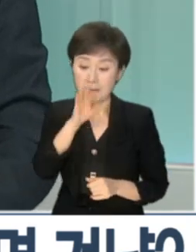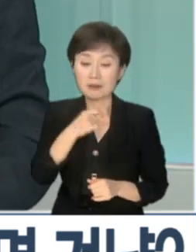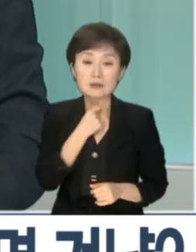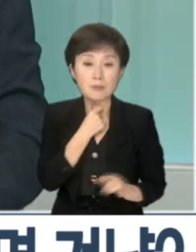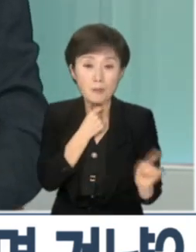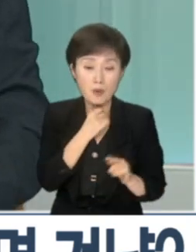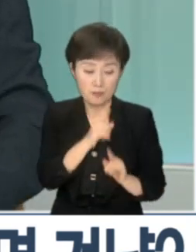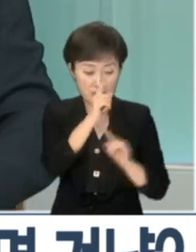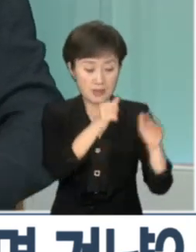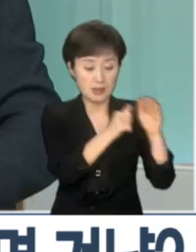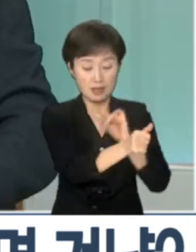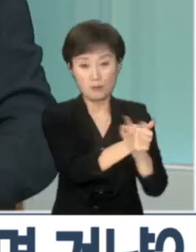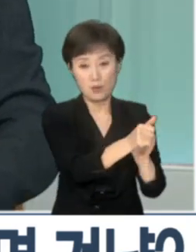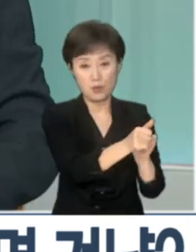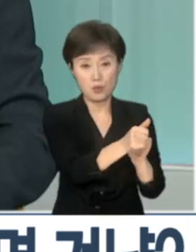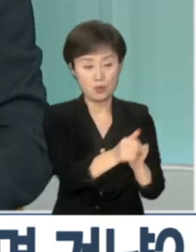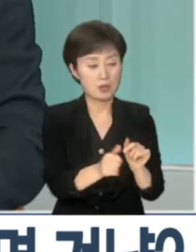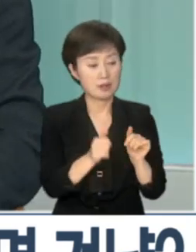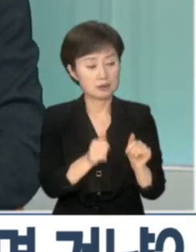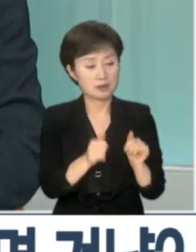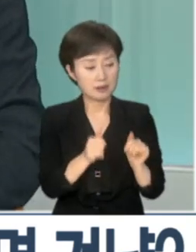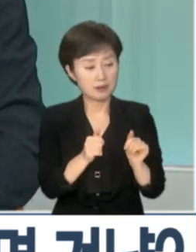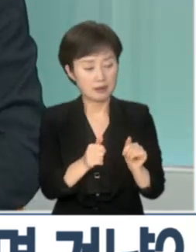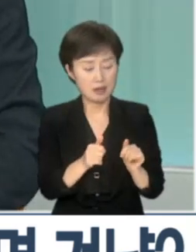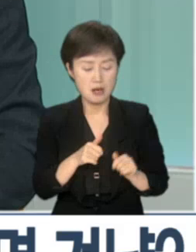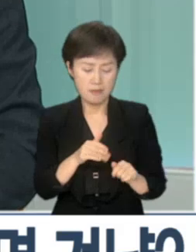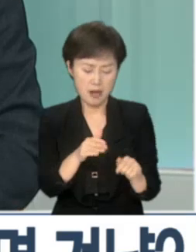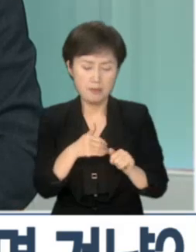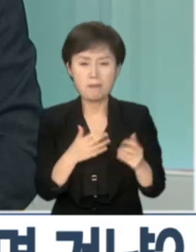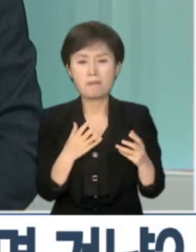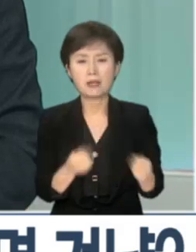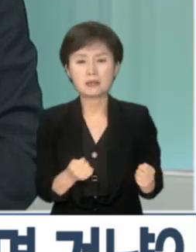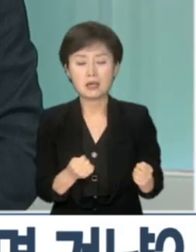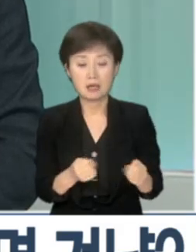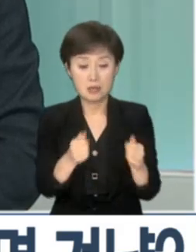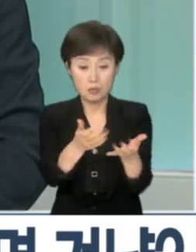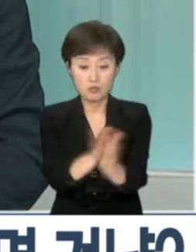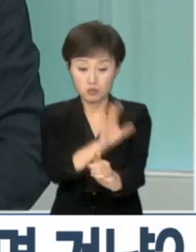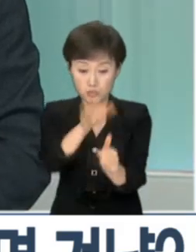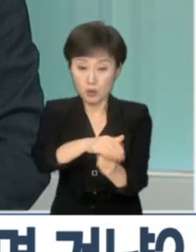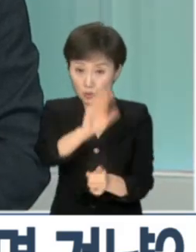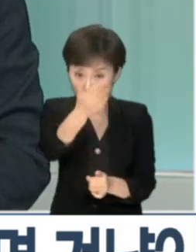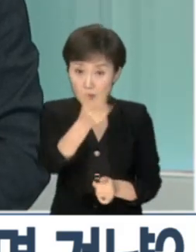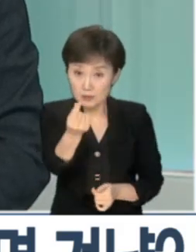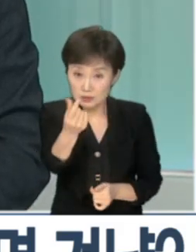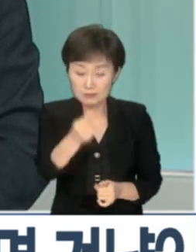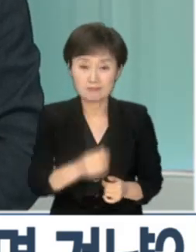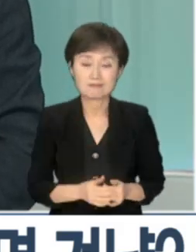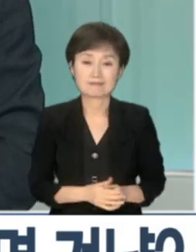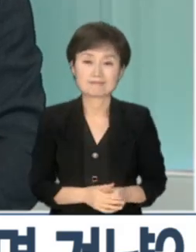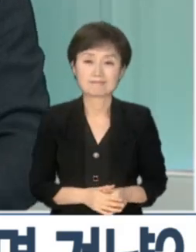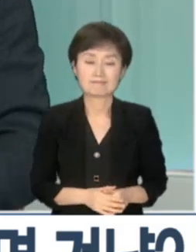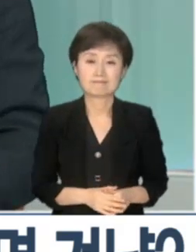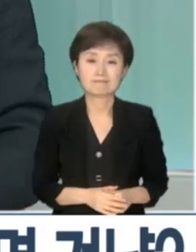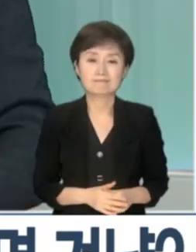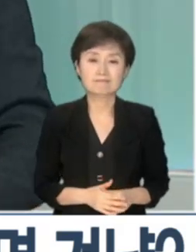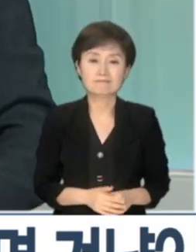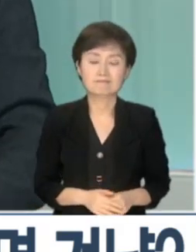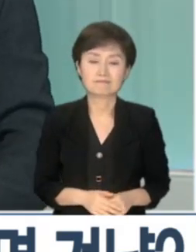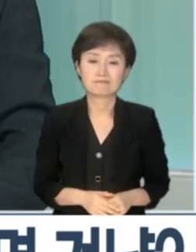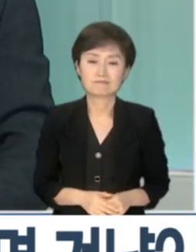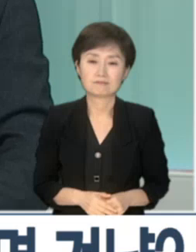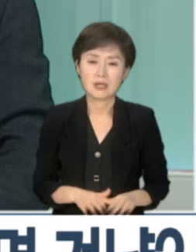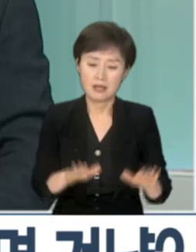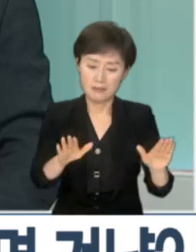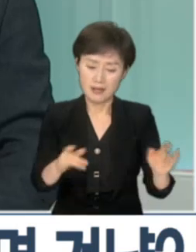것은 이재명 대표의 사법 리스크는 그냥 그 사법부에서 맡기면 되는 거예요. 알겠습니다. 뭐 그렇게 자, 하고 있습니다. 예. 그렇게 하고 있고 할 수는 예, 두